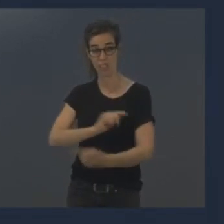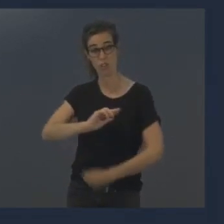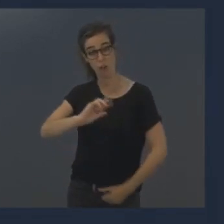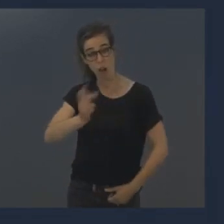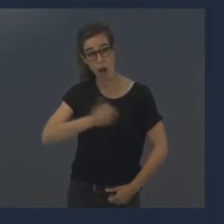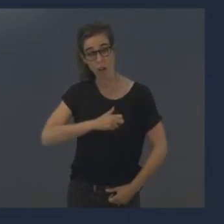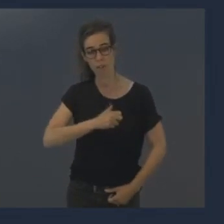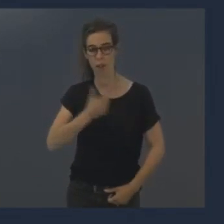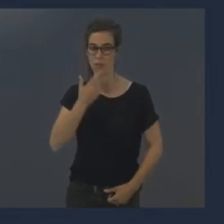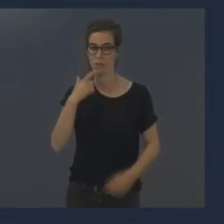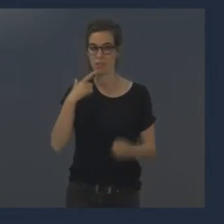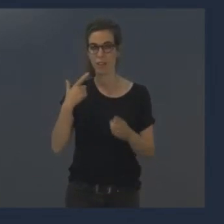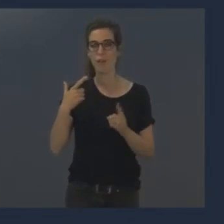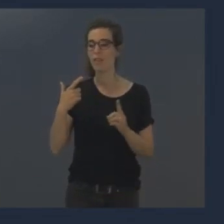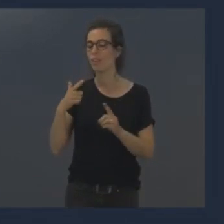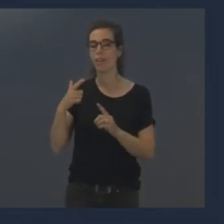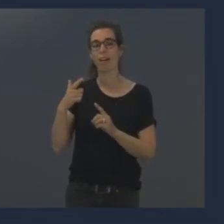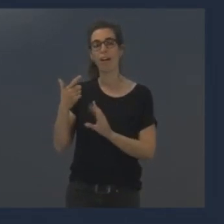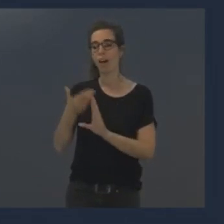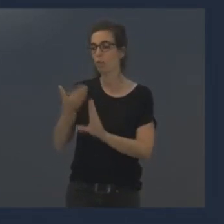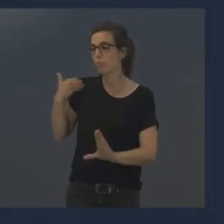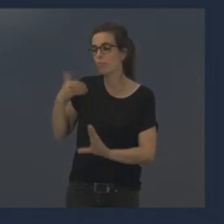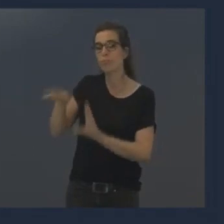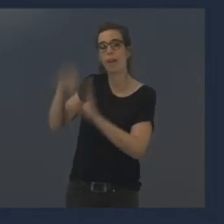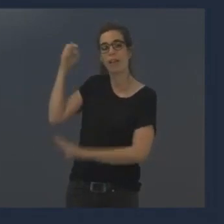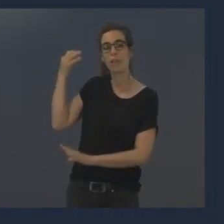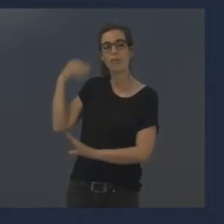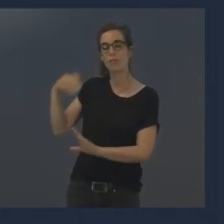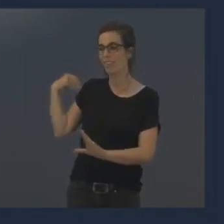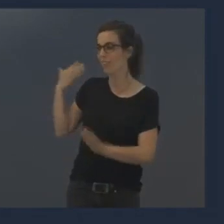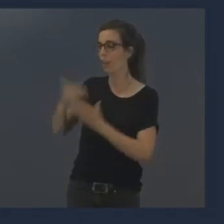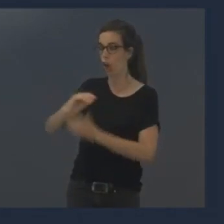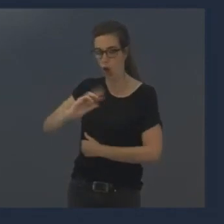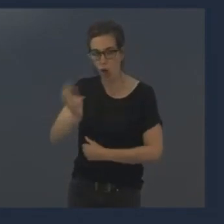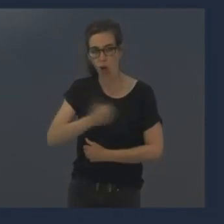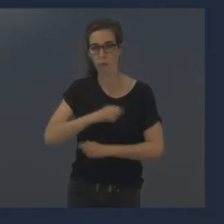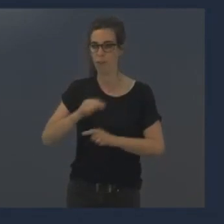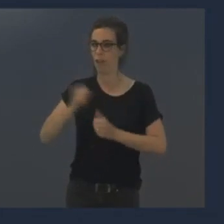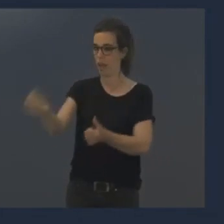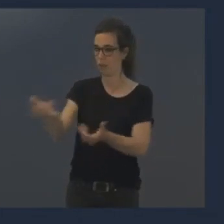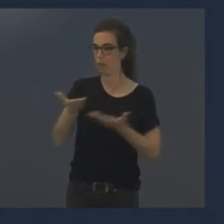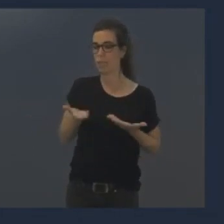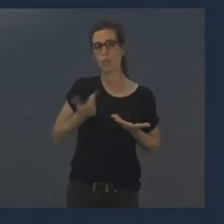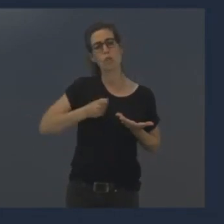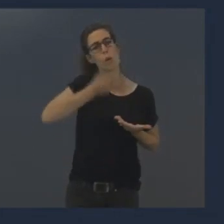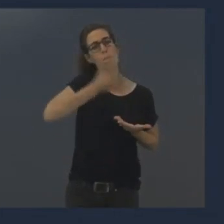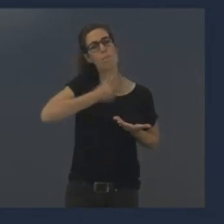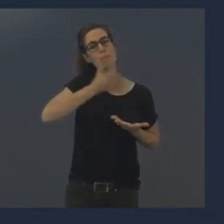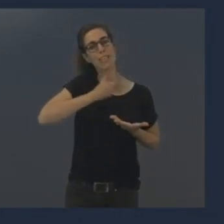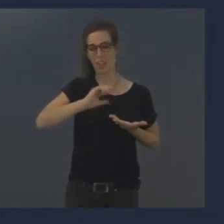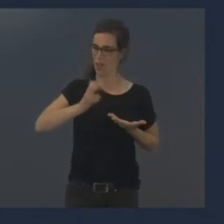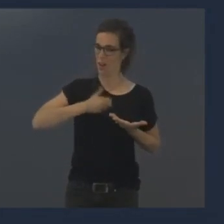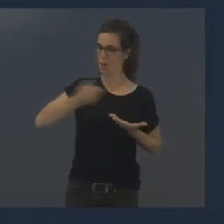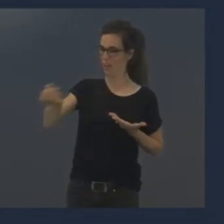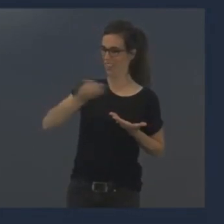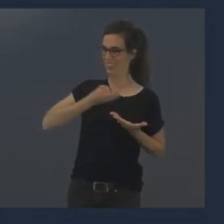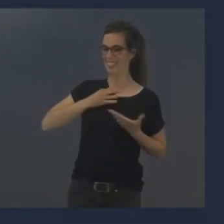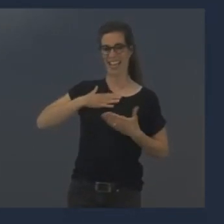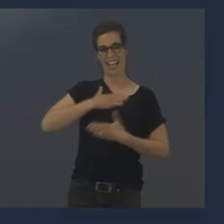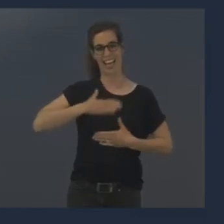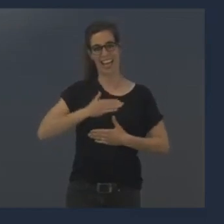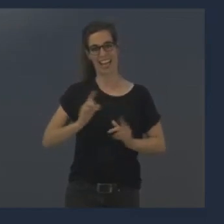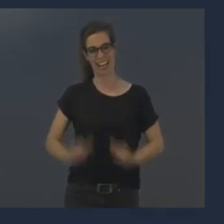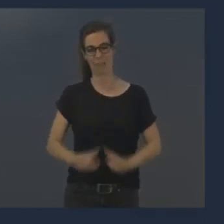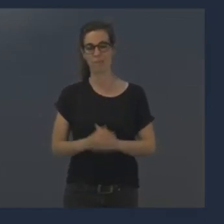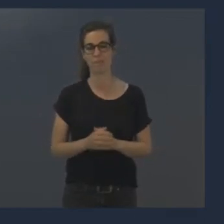d'être à mi-mandat pour connaître les orientations de votre majorité, mais tout vient à point à qui sait attendre. Pourtant, ça avait très mal